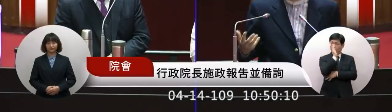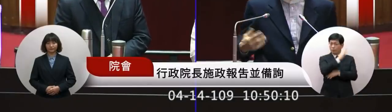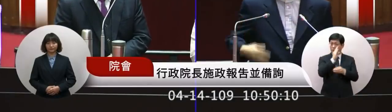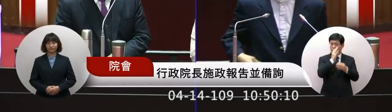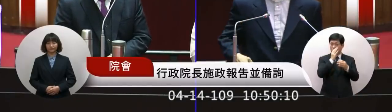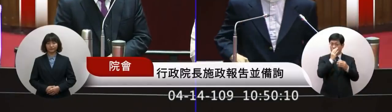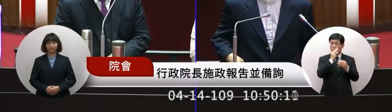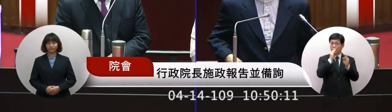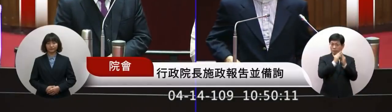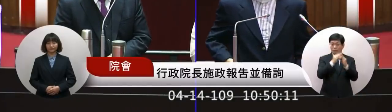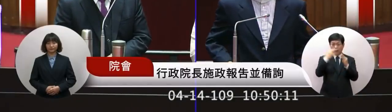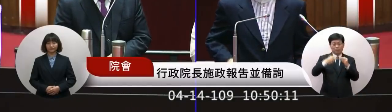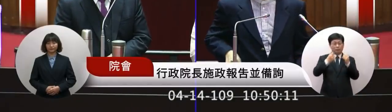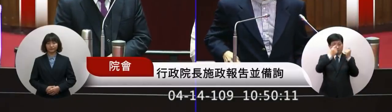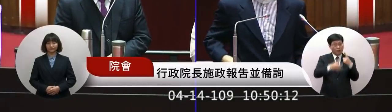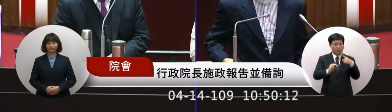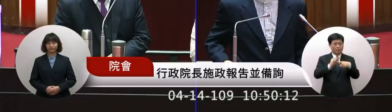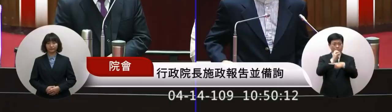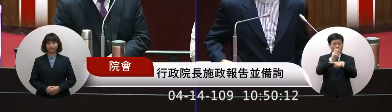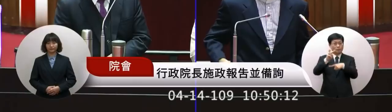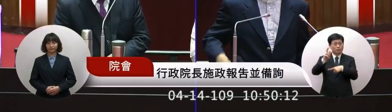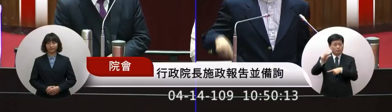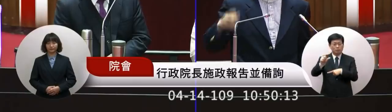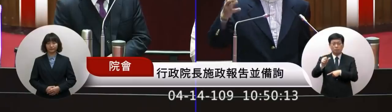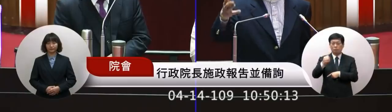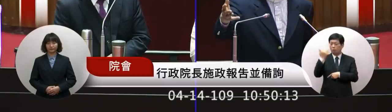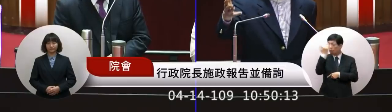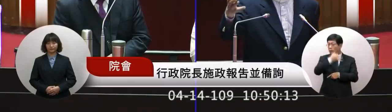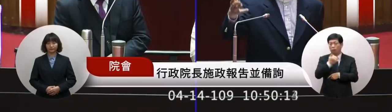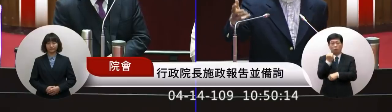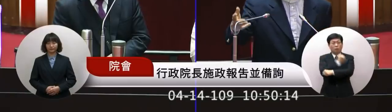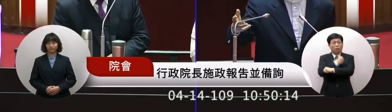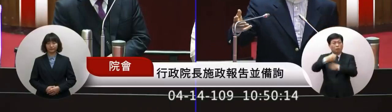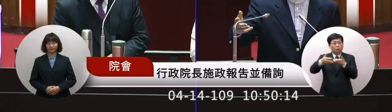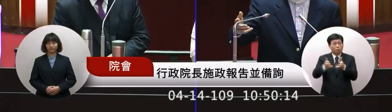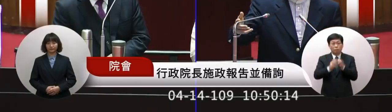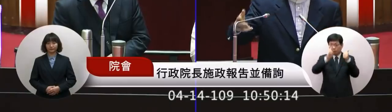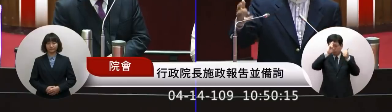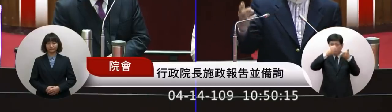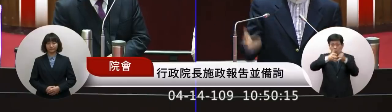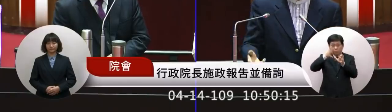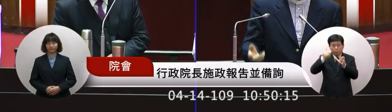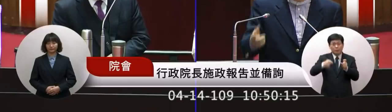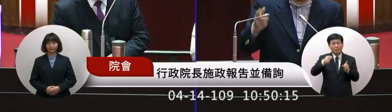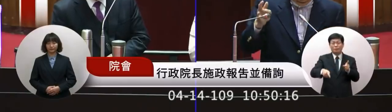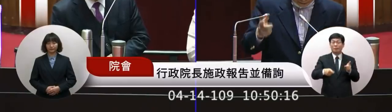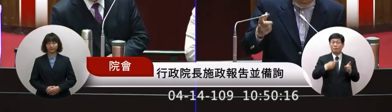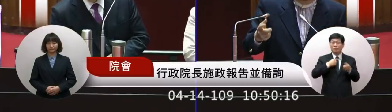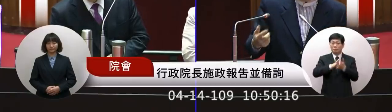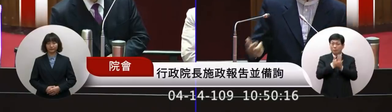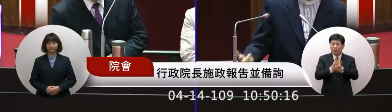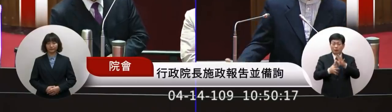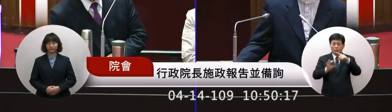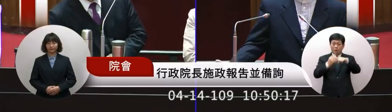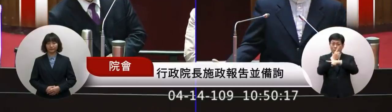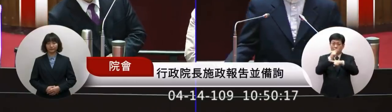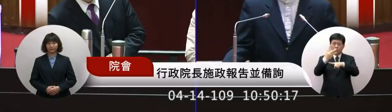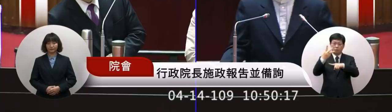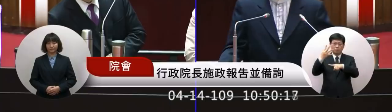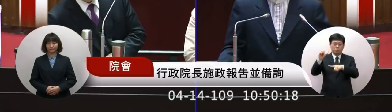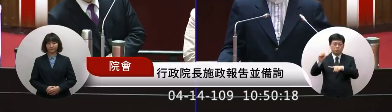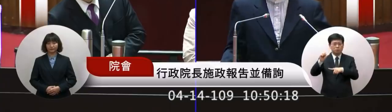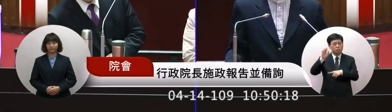股再降0.25%，结果。我们的劳动部的徐部长把这个利率变成1.845